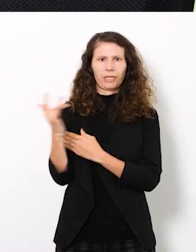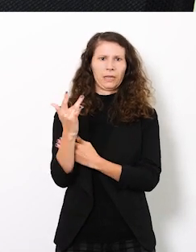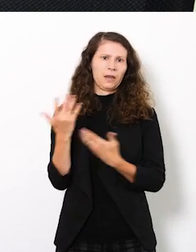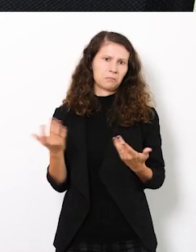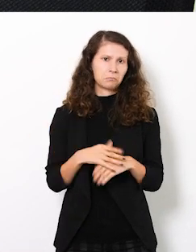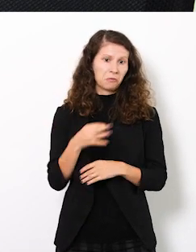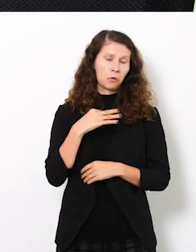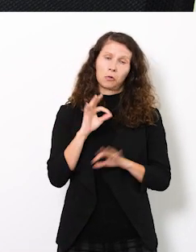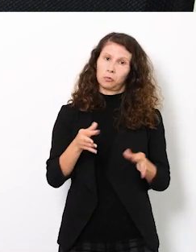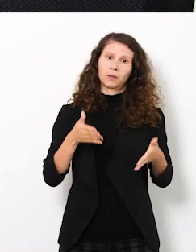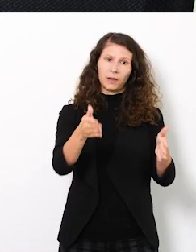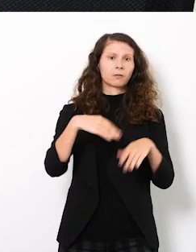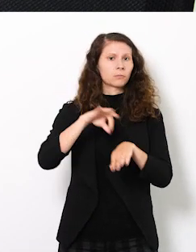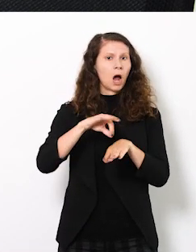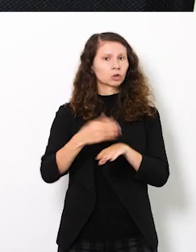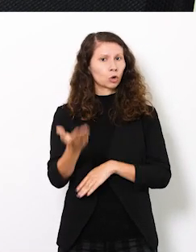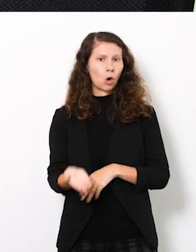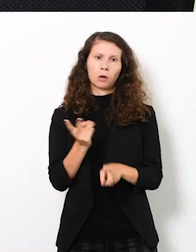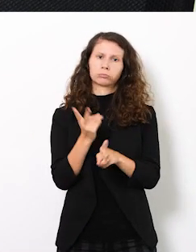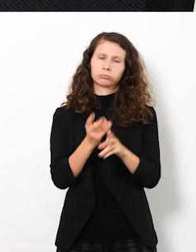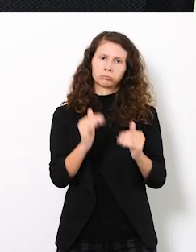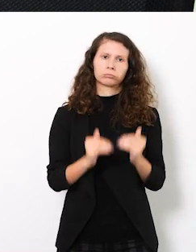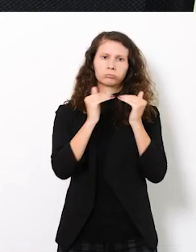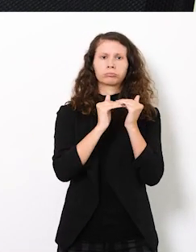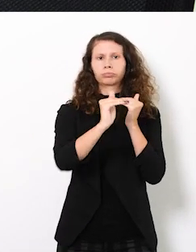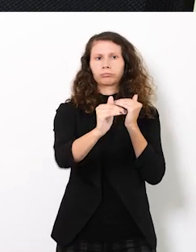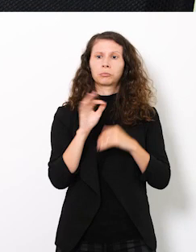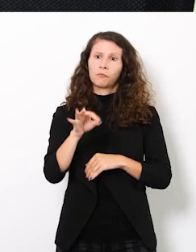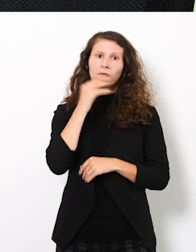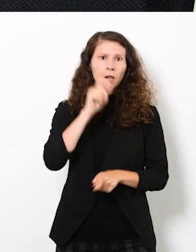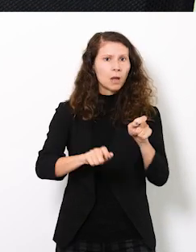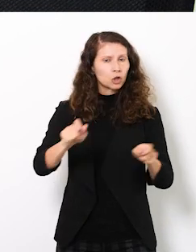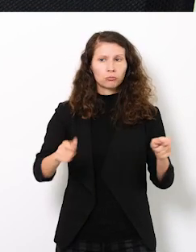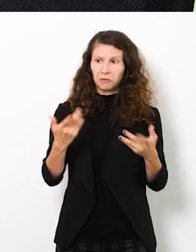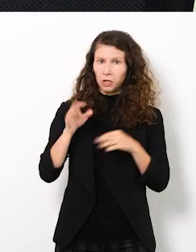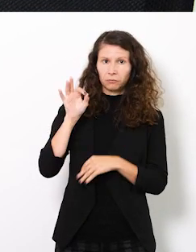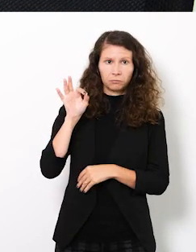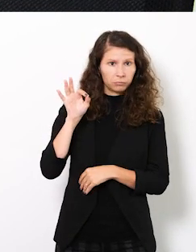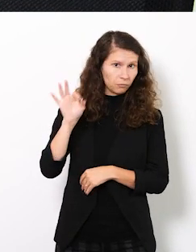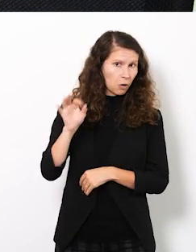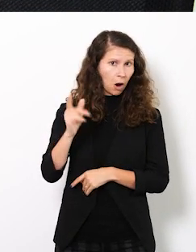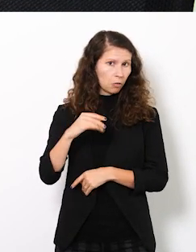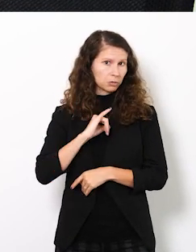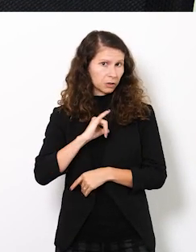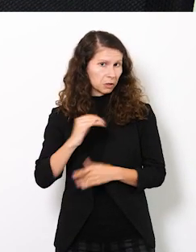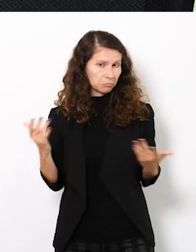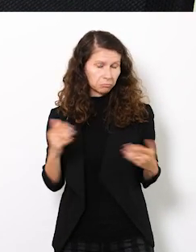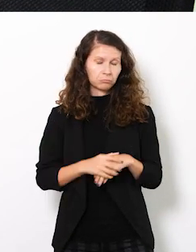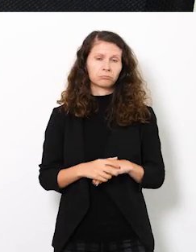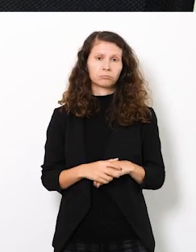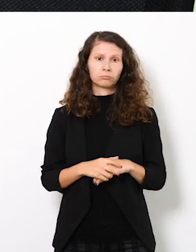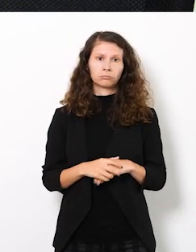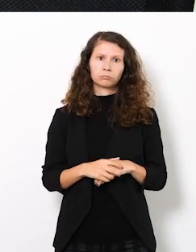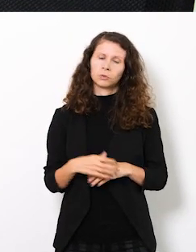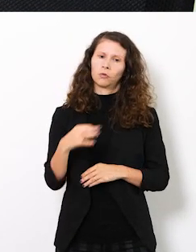Die Ärztehonorare würden gleich bleiben, ist ja auch jetzt für viele Menschen interessant, die Sie vielleicht auch ansprechen. Es ist für uns ein